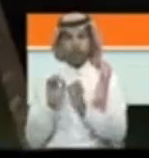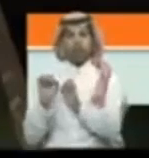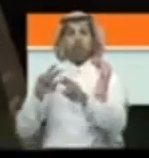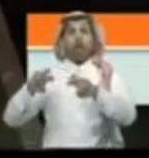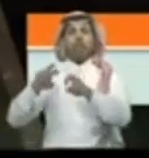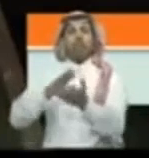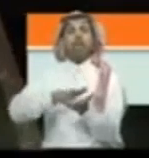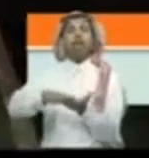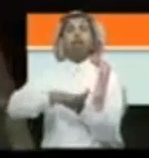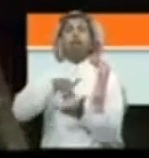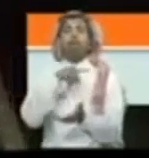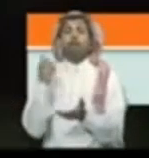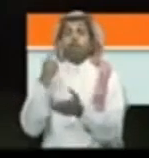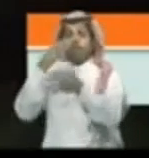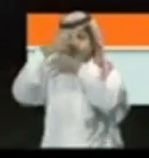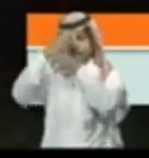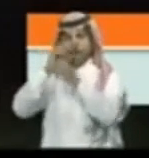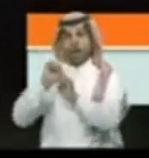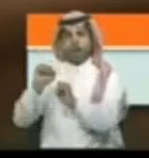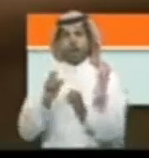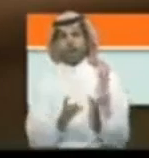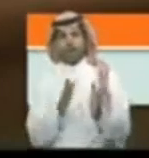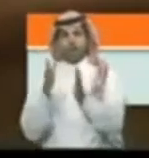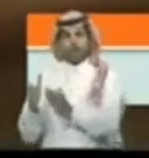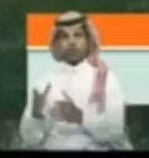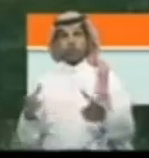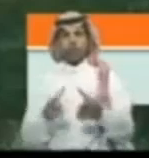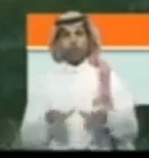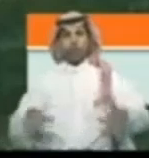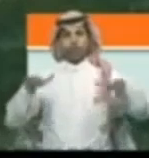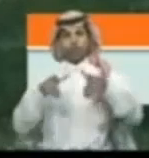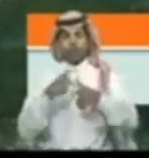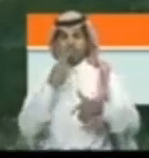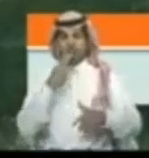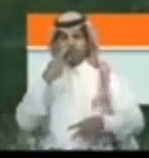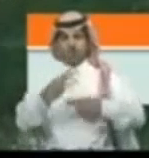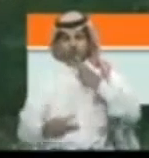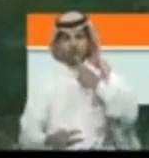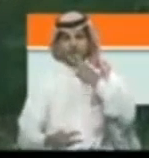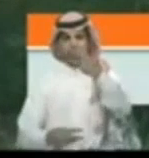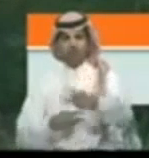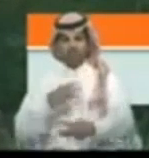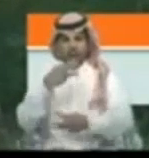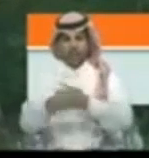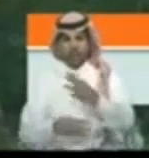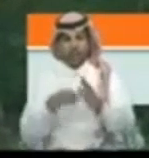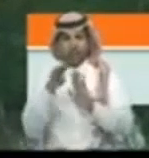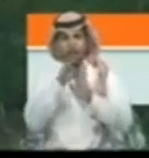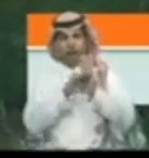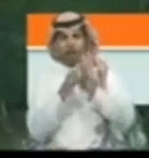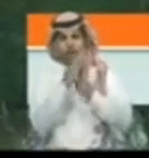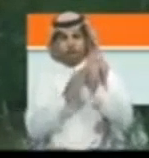البيئية. بمجلس إدارة وزاري لكل 3 سنوات، سيعمل الصندوق على وضع الخطط لبرامج